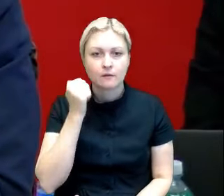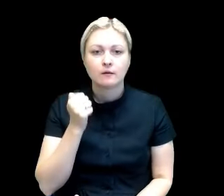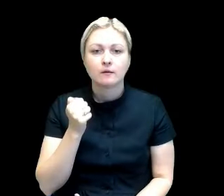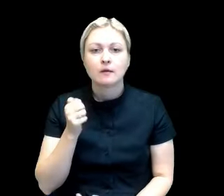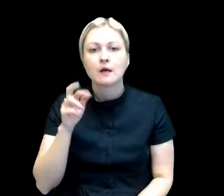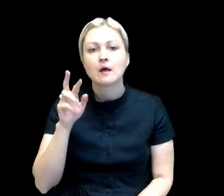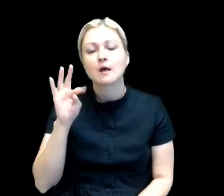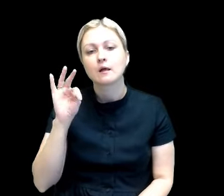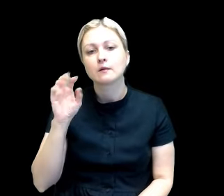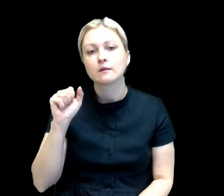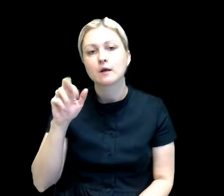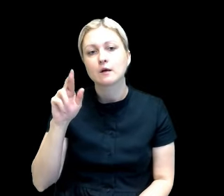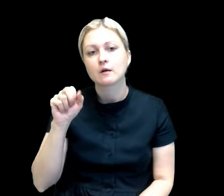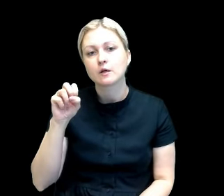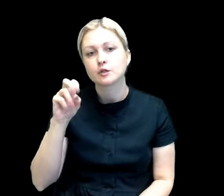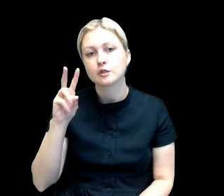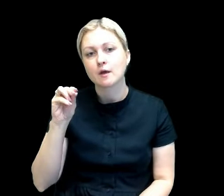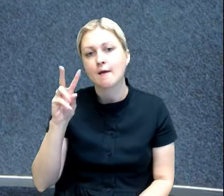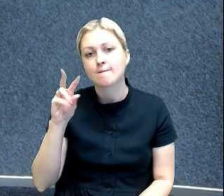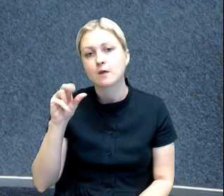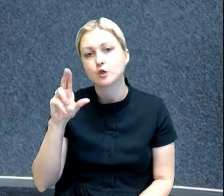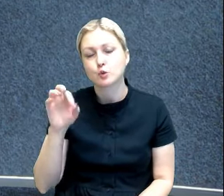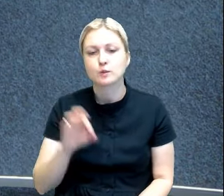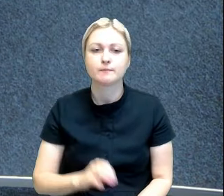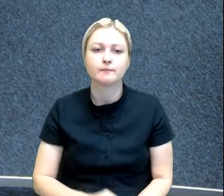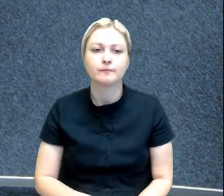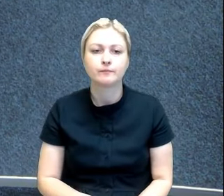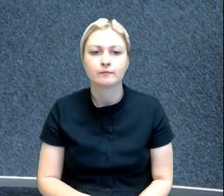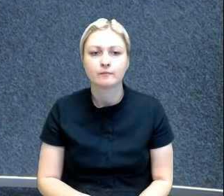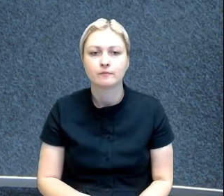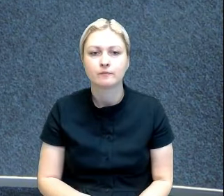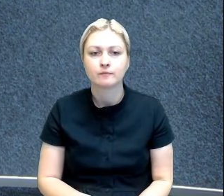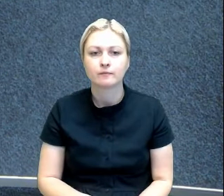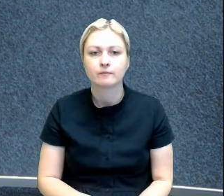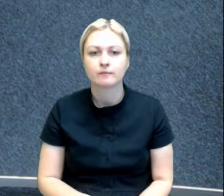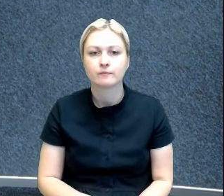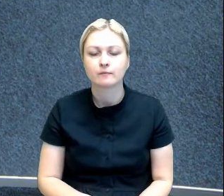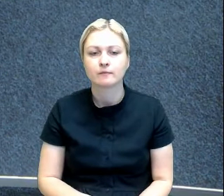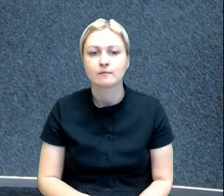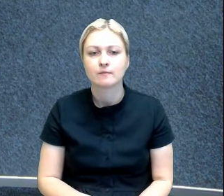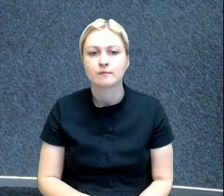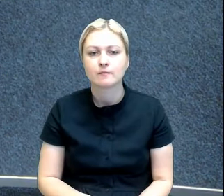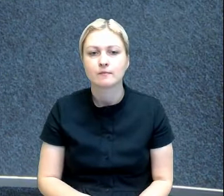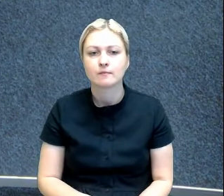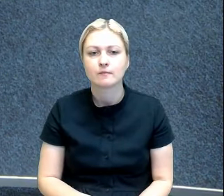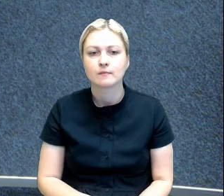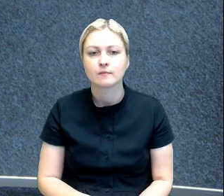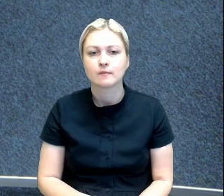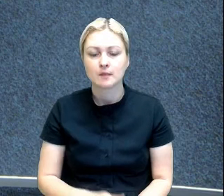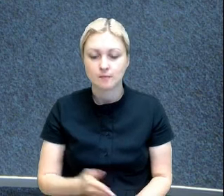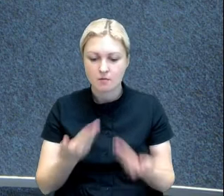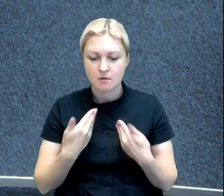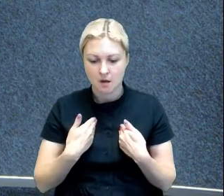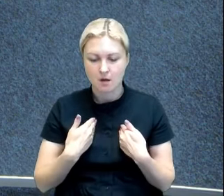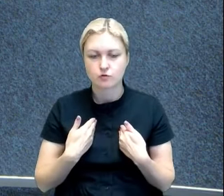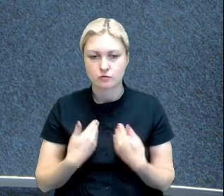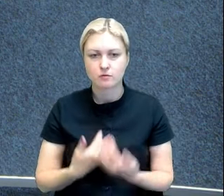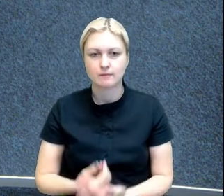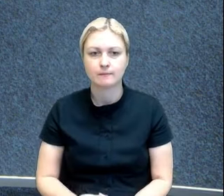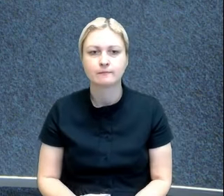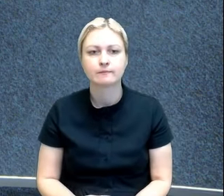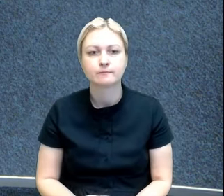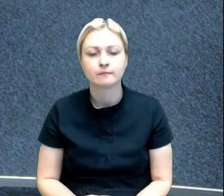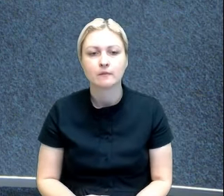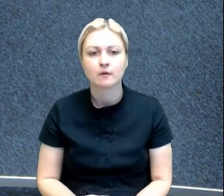taraškevičius prašau ne buvo prieš mane ai tai prašau galiu ir aš pagal eilę jo sakyt